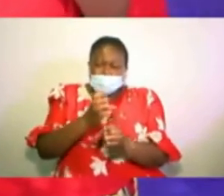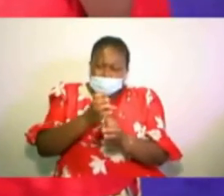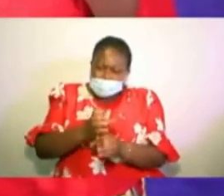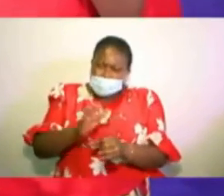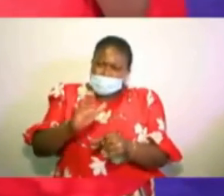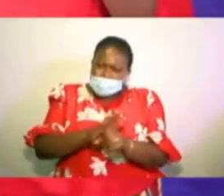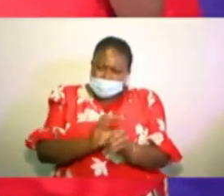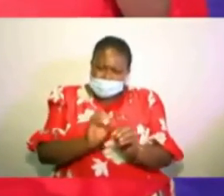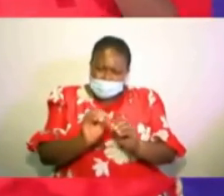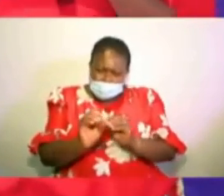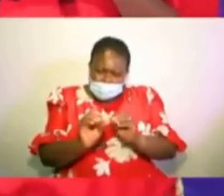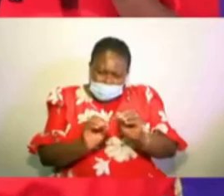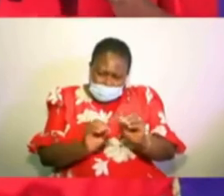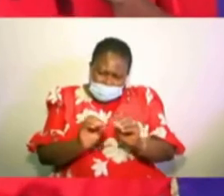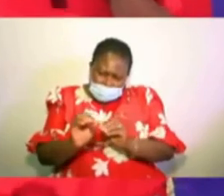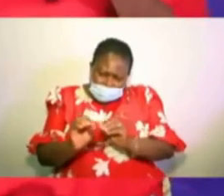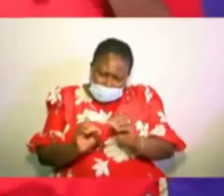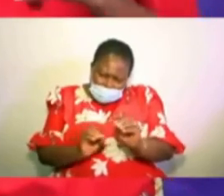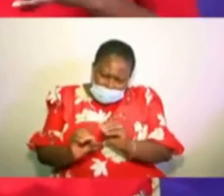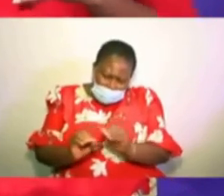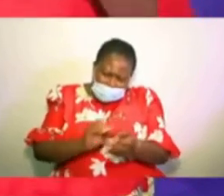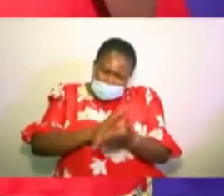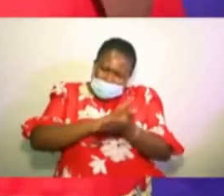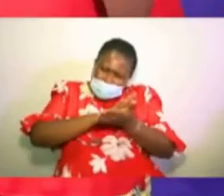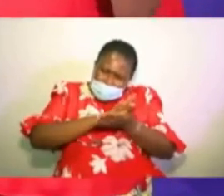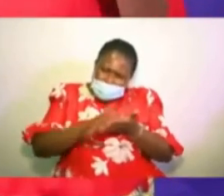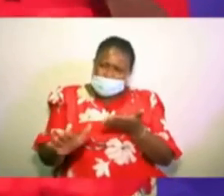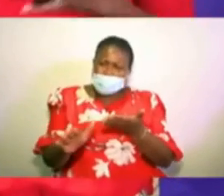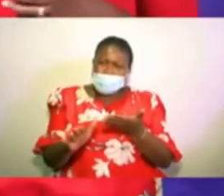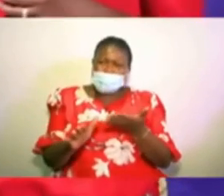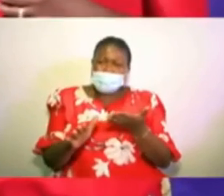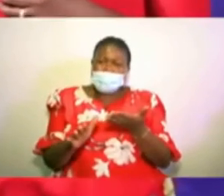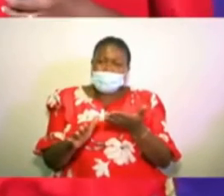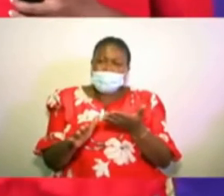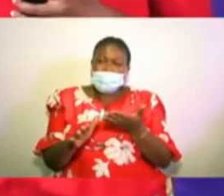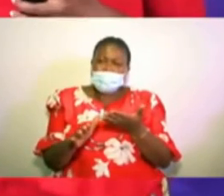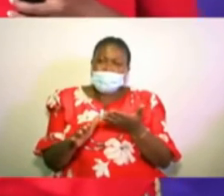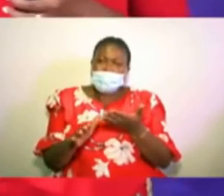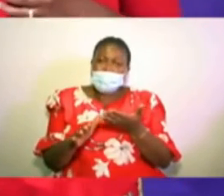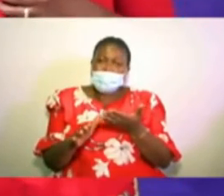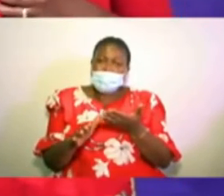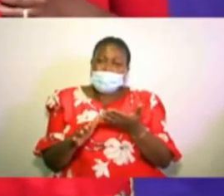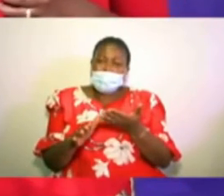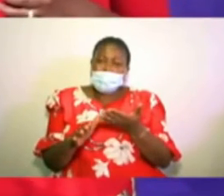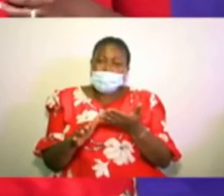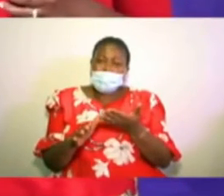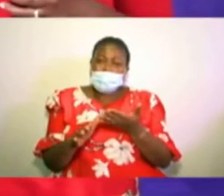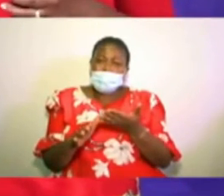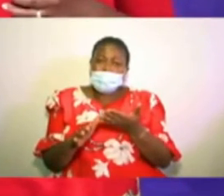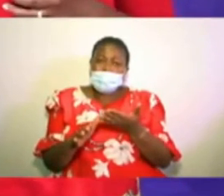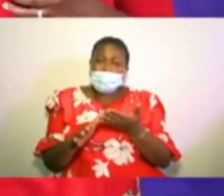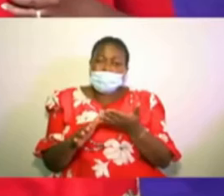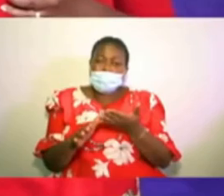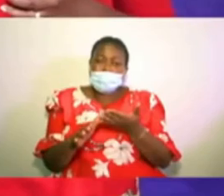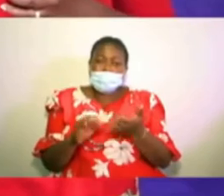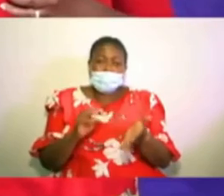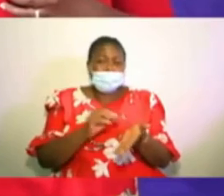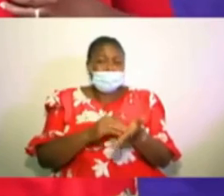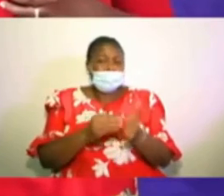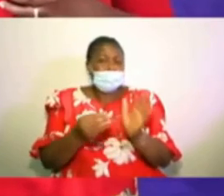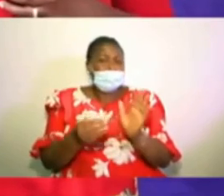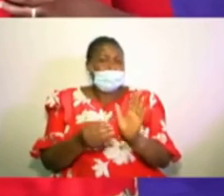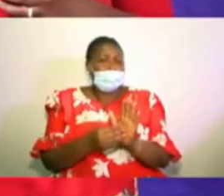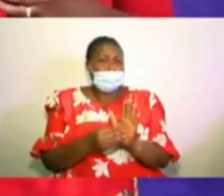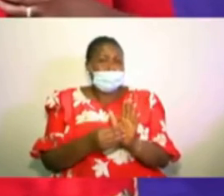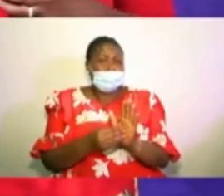formé veut dire qu'il y a un créateur qui travaille. Il ne l'a pas fait n'importe comment. So we can say that he had everything that we see